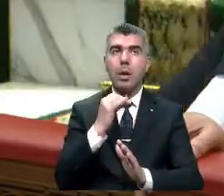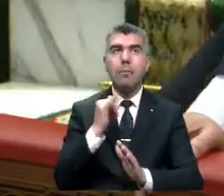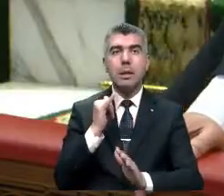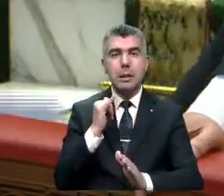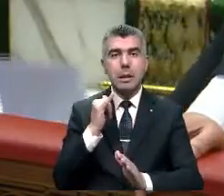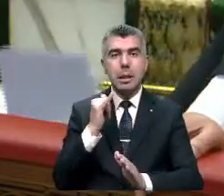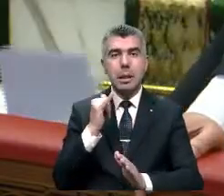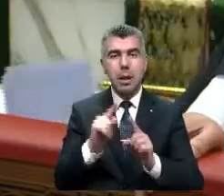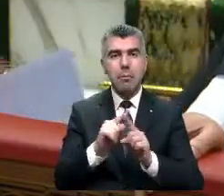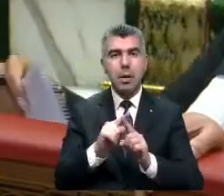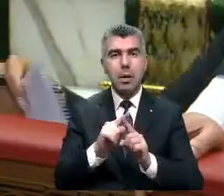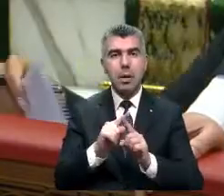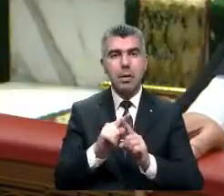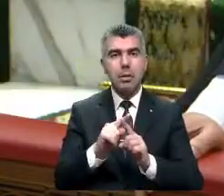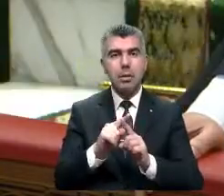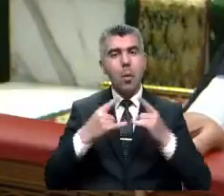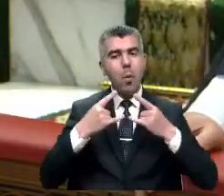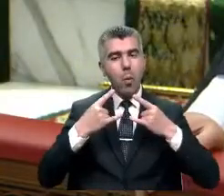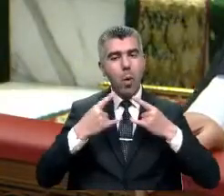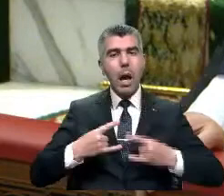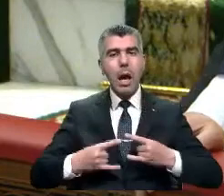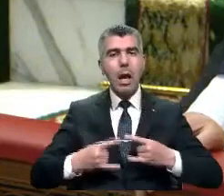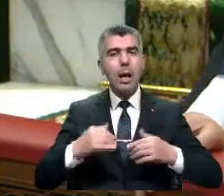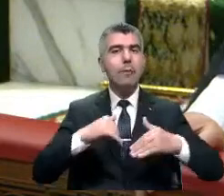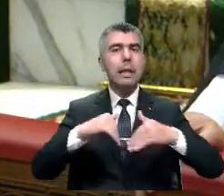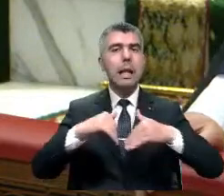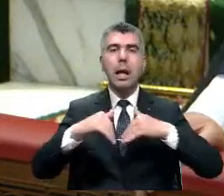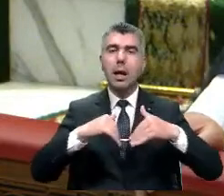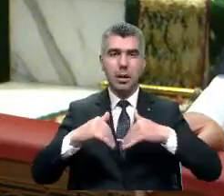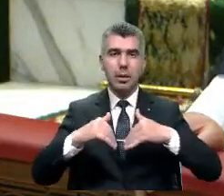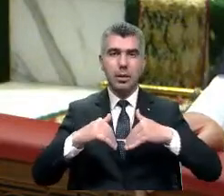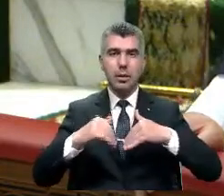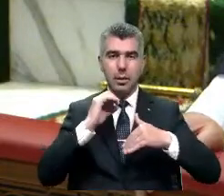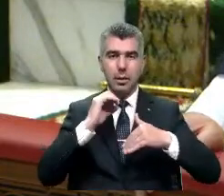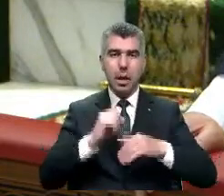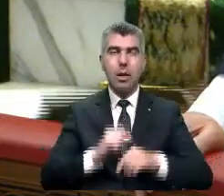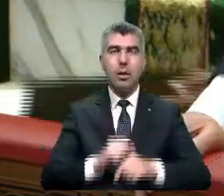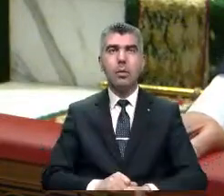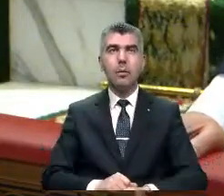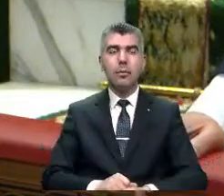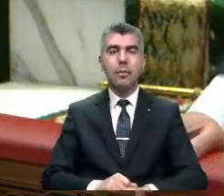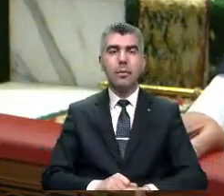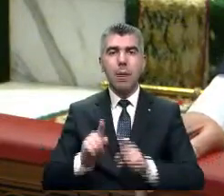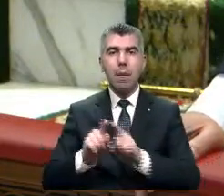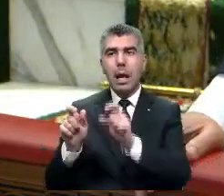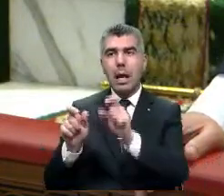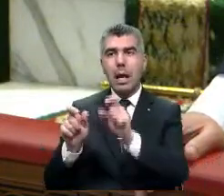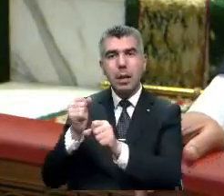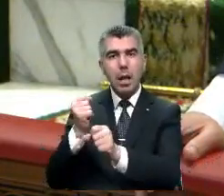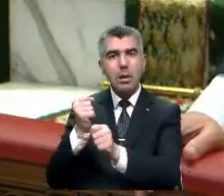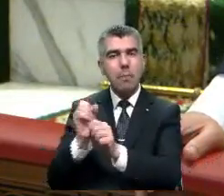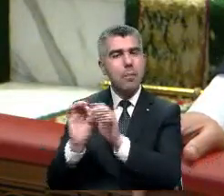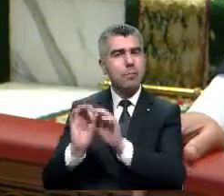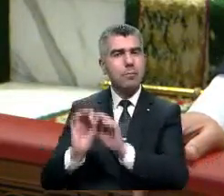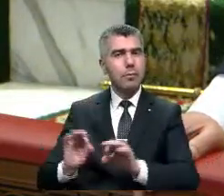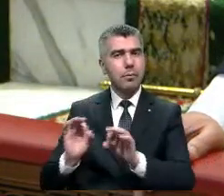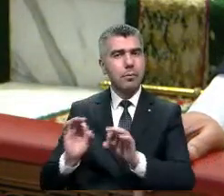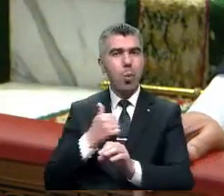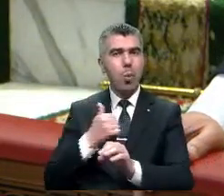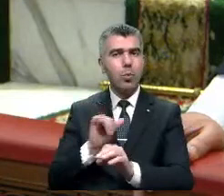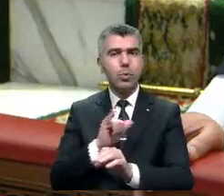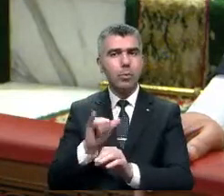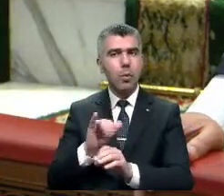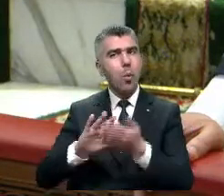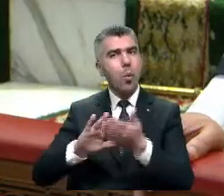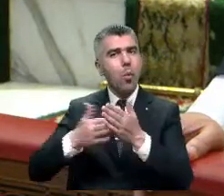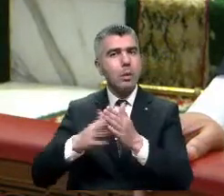وهو السلامه الطرقيه بشكل عام ماشي غير التنقل ديال المستخدمين بهاد المناسبه